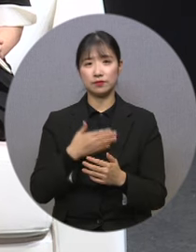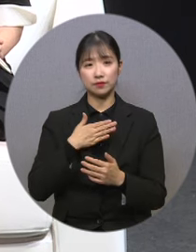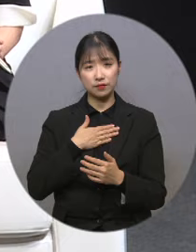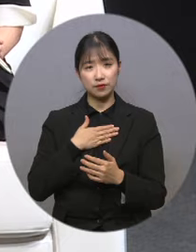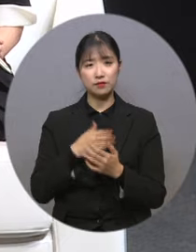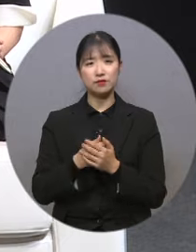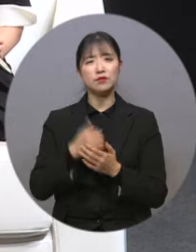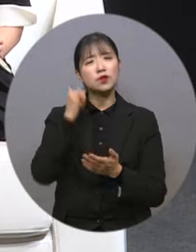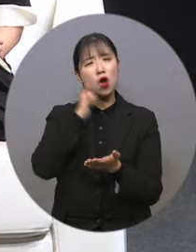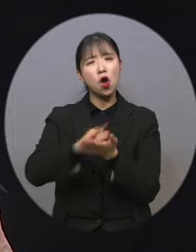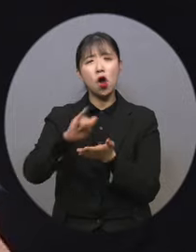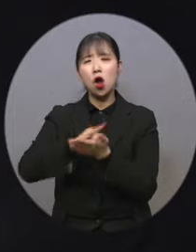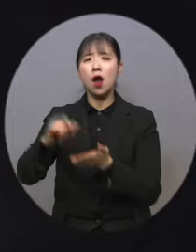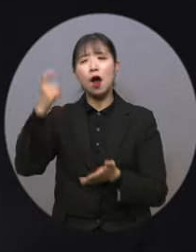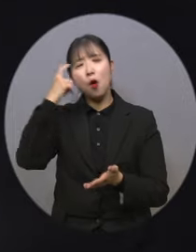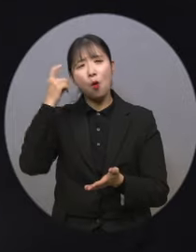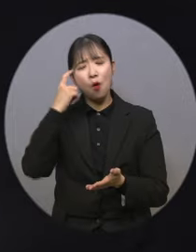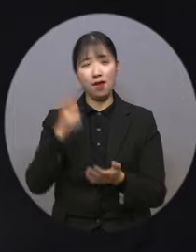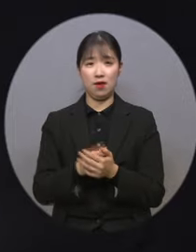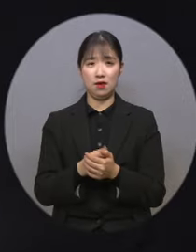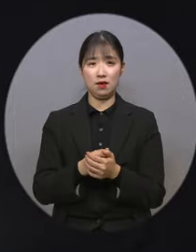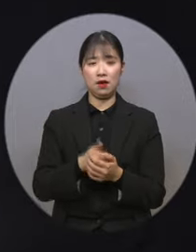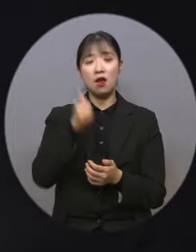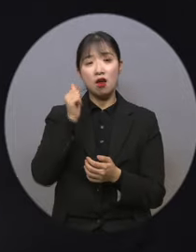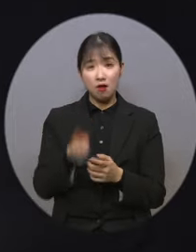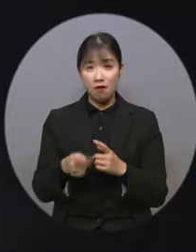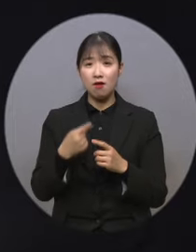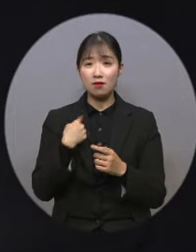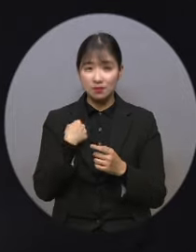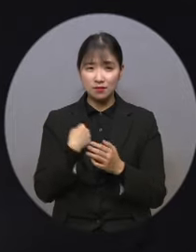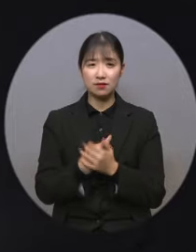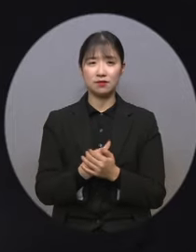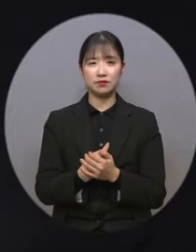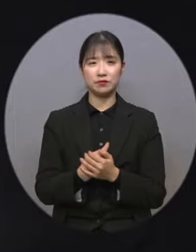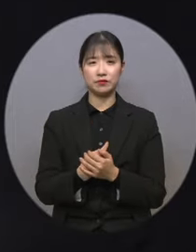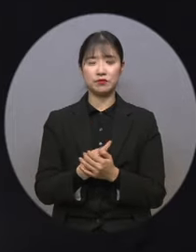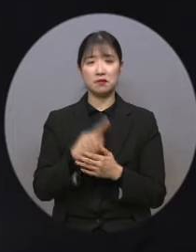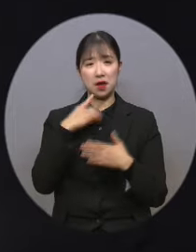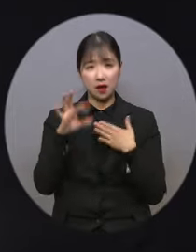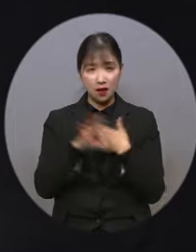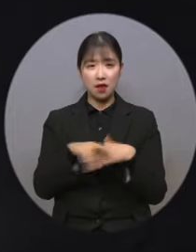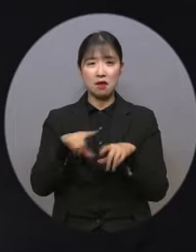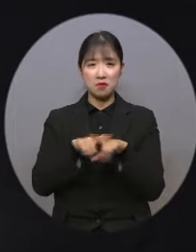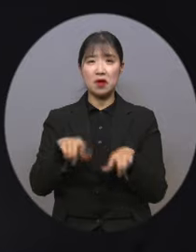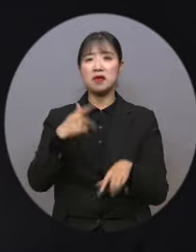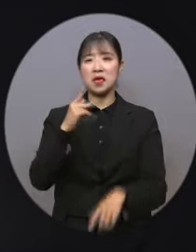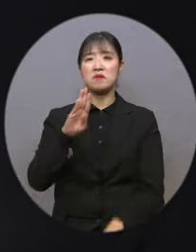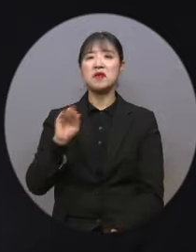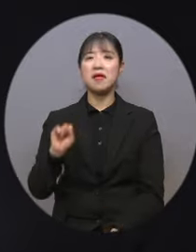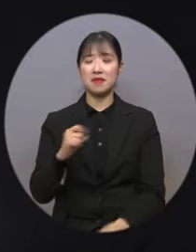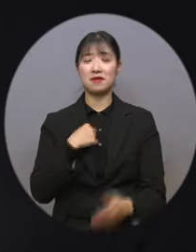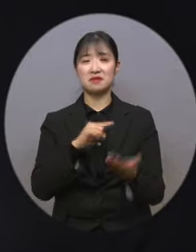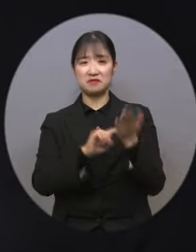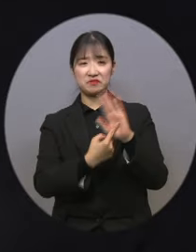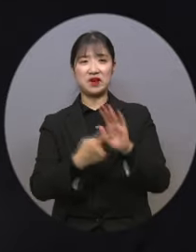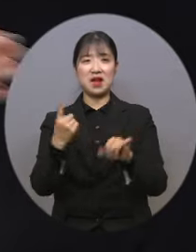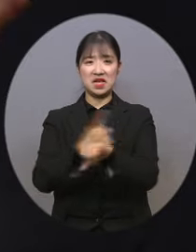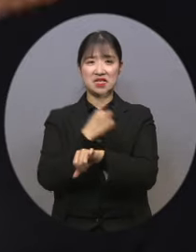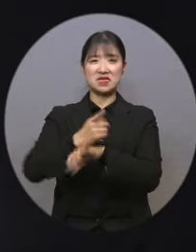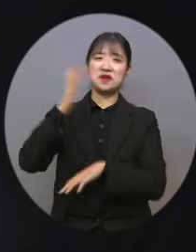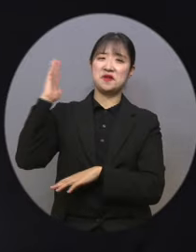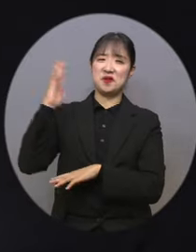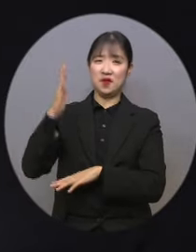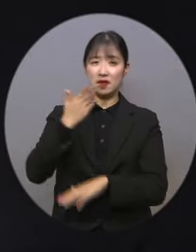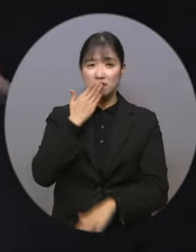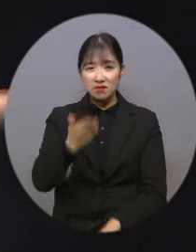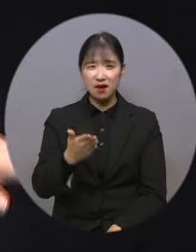전화 하느냐 호갱 영은 철저히 내가 만약에 시중에 갭 에서 나와서 이런걸 1시 아마 떠들면 그 돈은